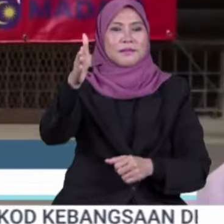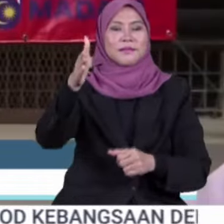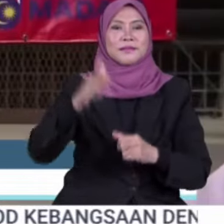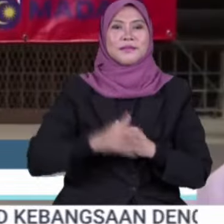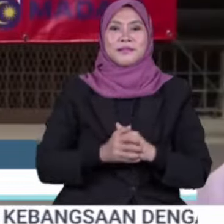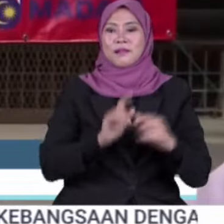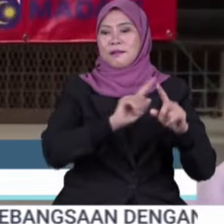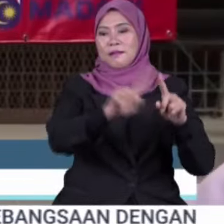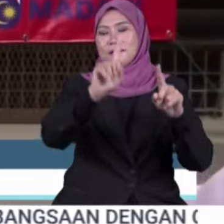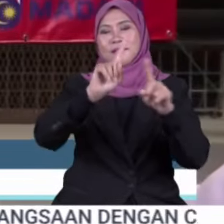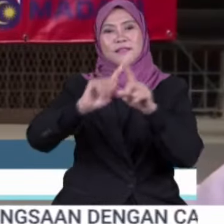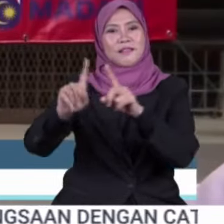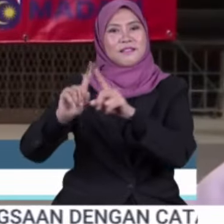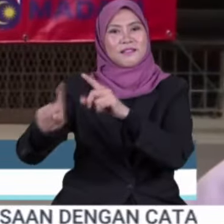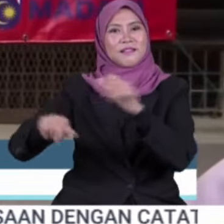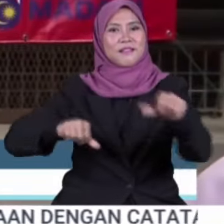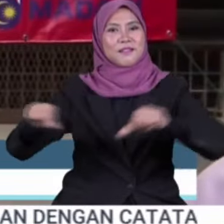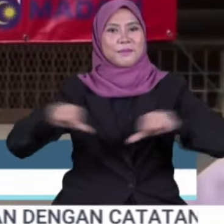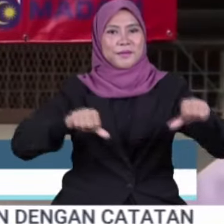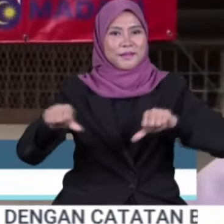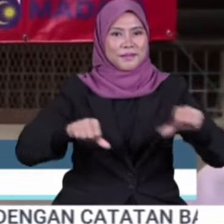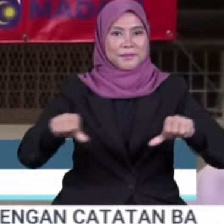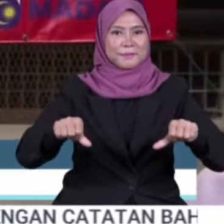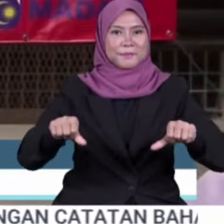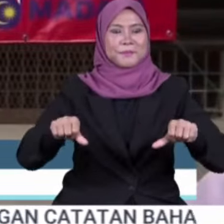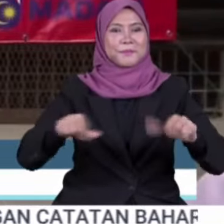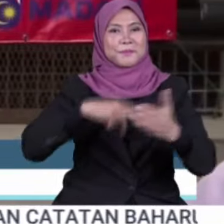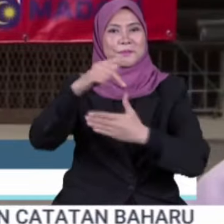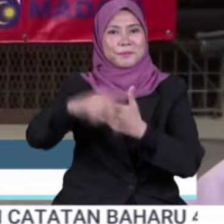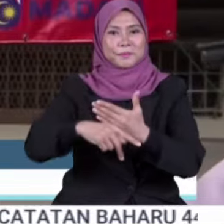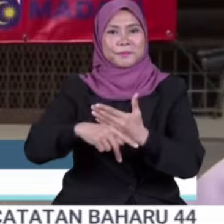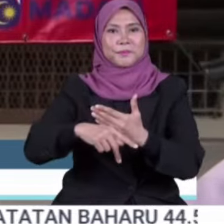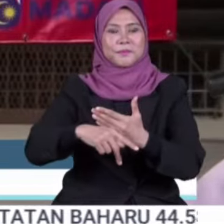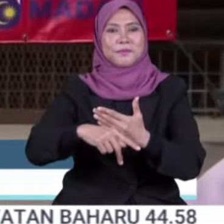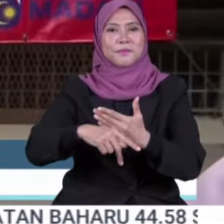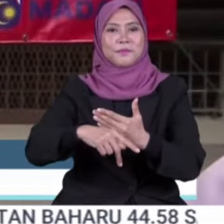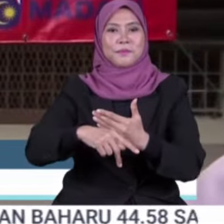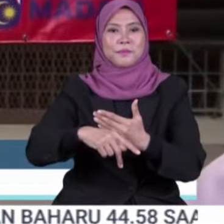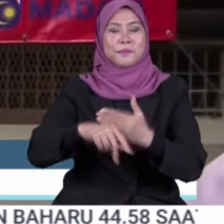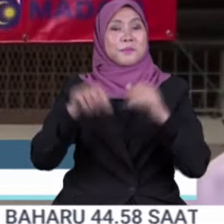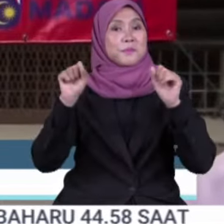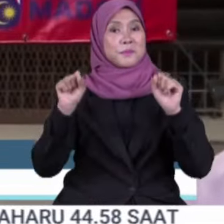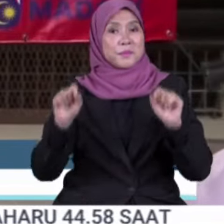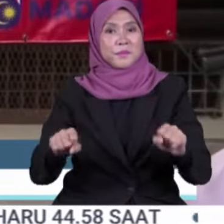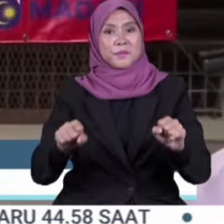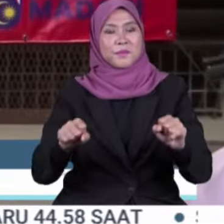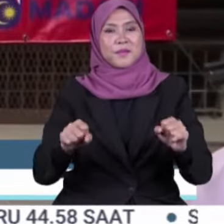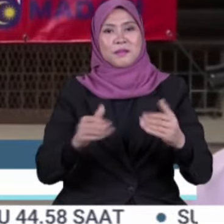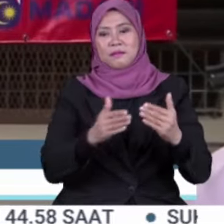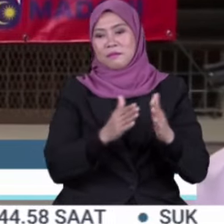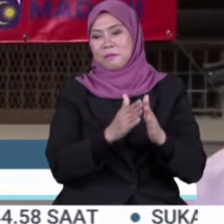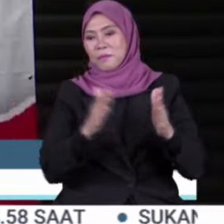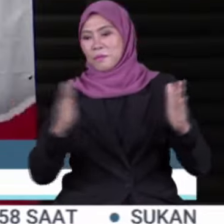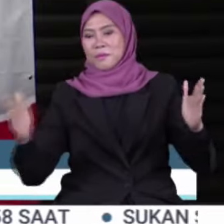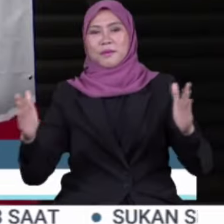dengan pelbagai lagi pengisian aktiviti program ataupun mungkin boleh lagi dipanjangkan